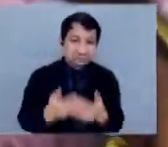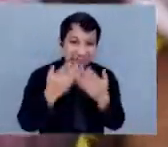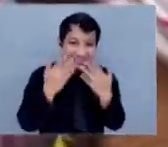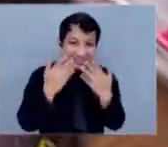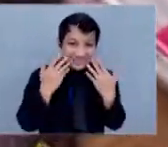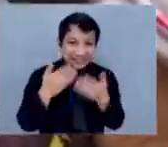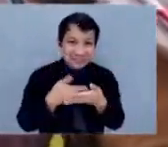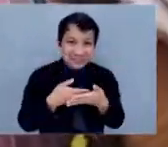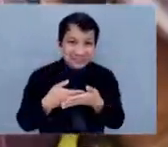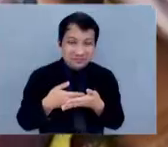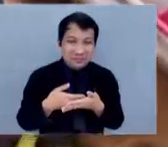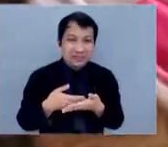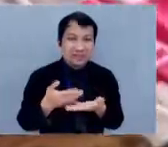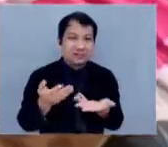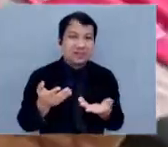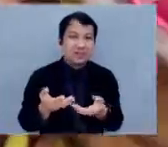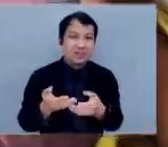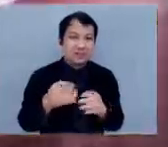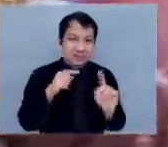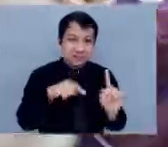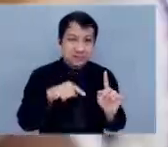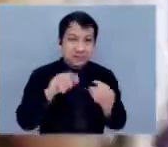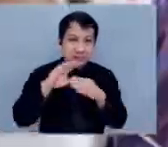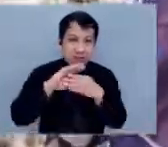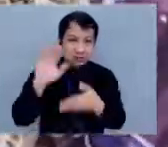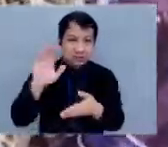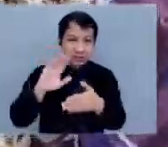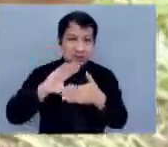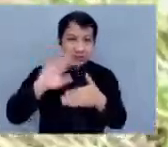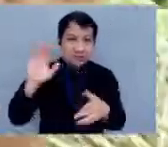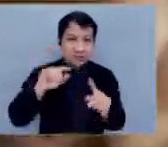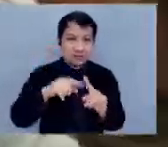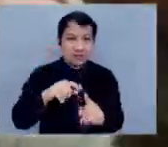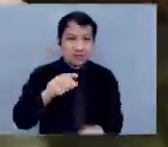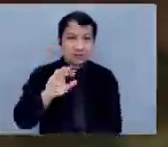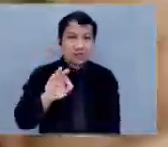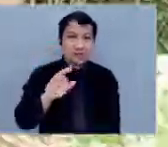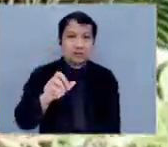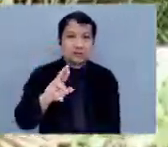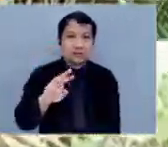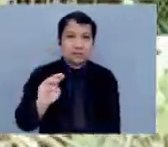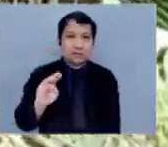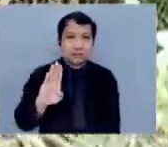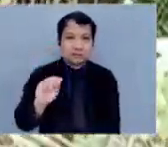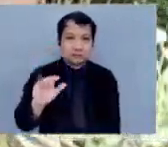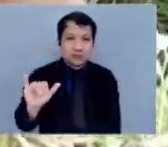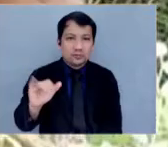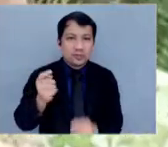Smile, baby! Kinilala ang nag-upload at vlogger na si Farm Boy. Binura niya na ang viral video.